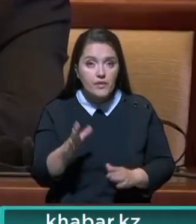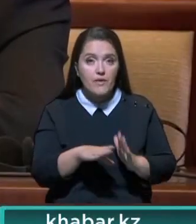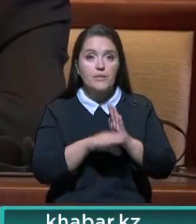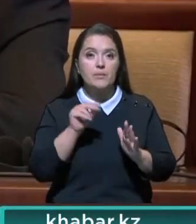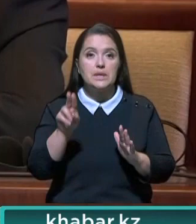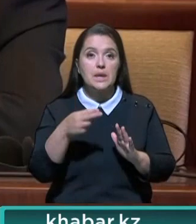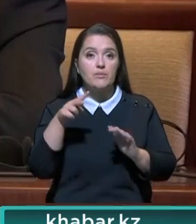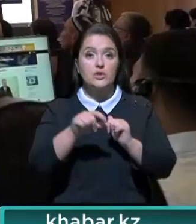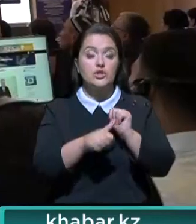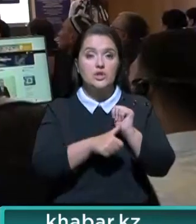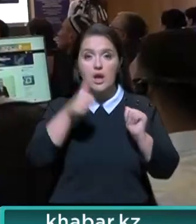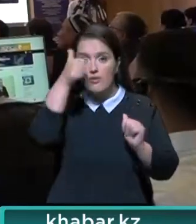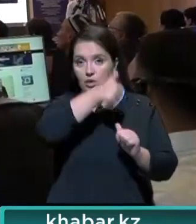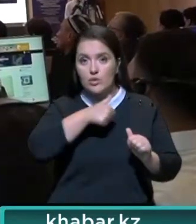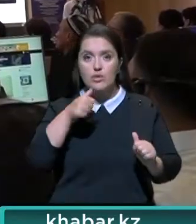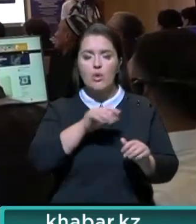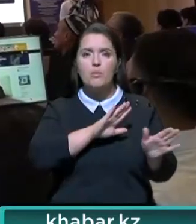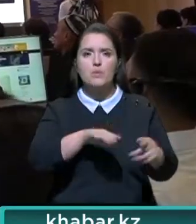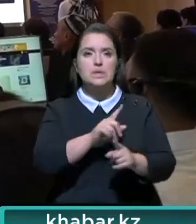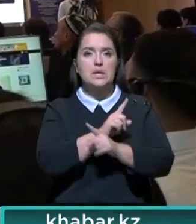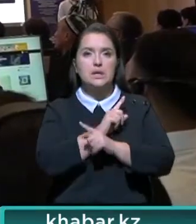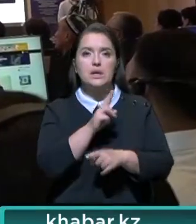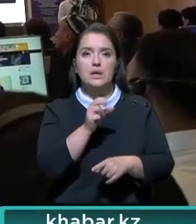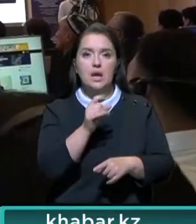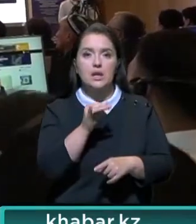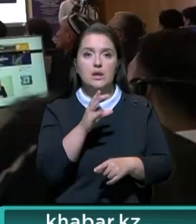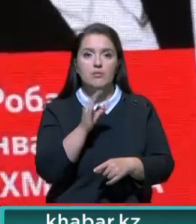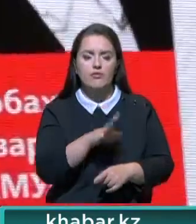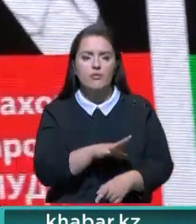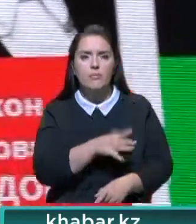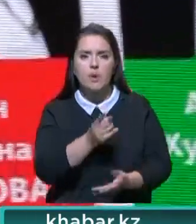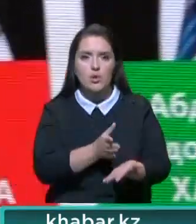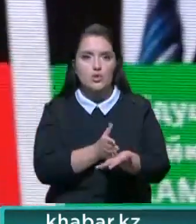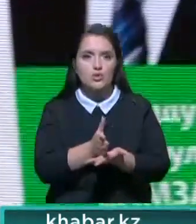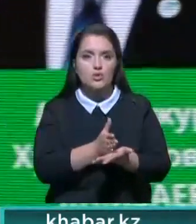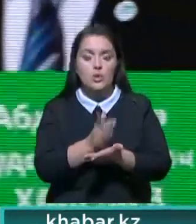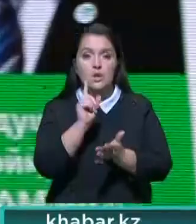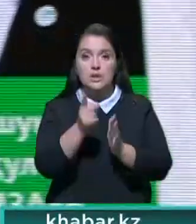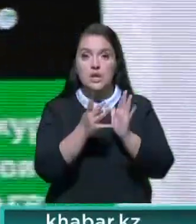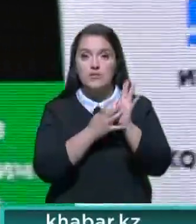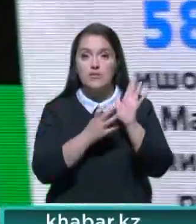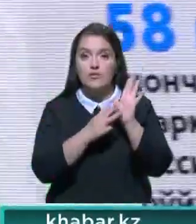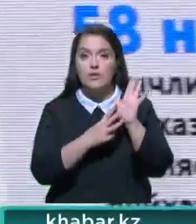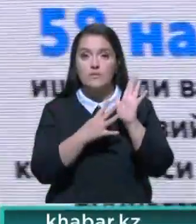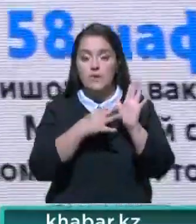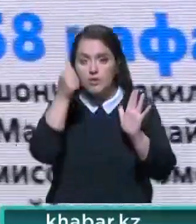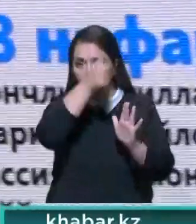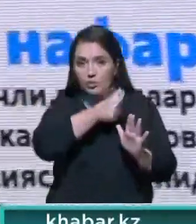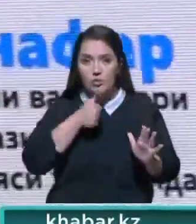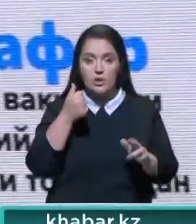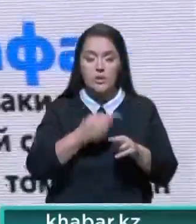декабре 2016 года после смерти Ислама Каримова, возглавлявшего страну, напомню, с 1989 года.